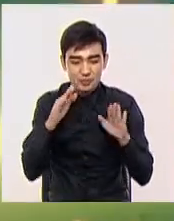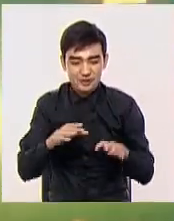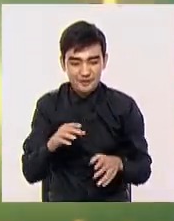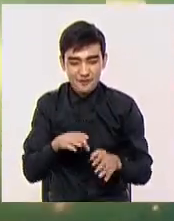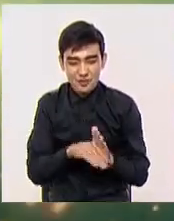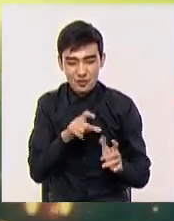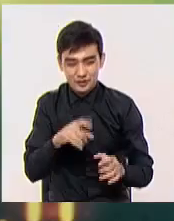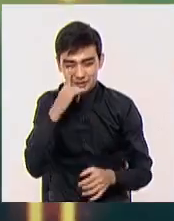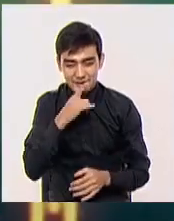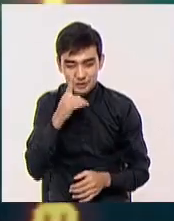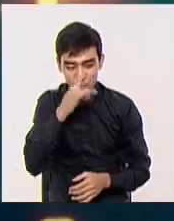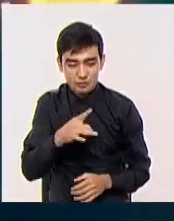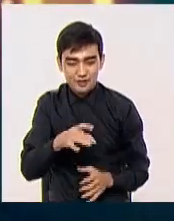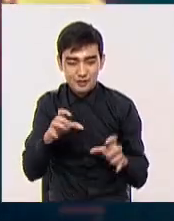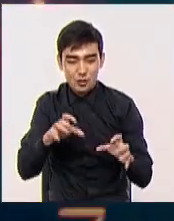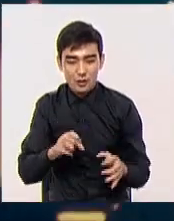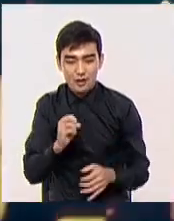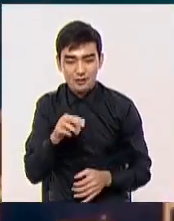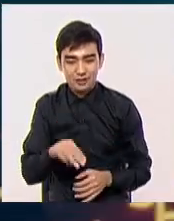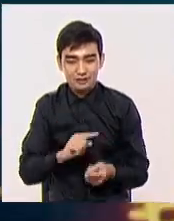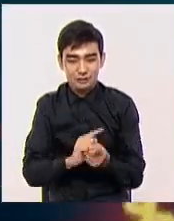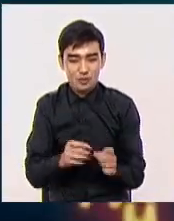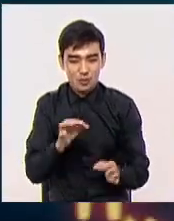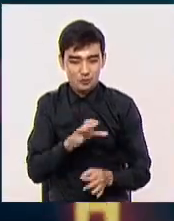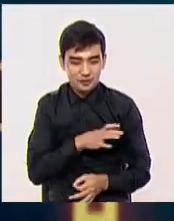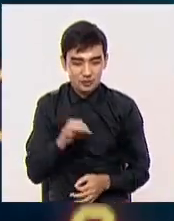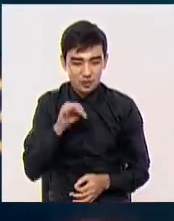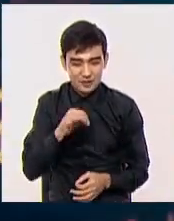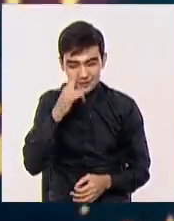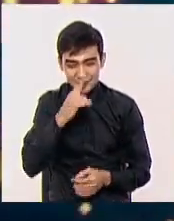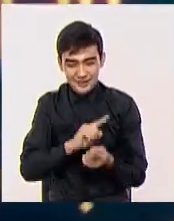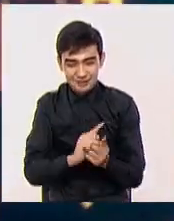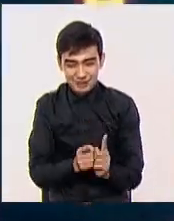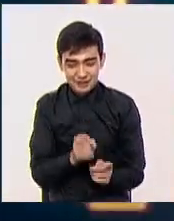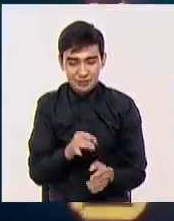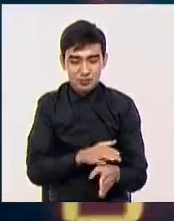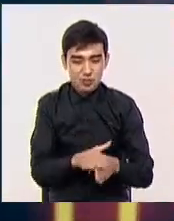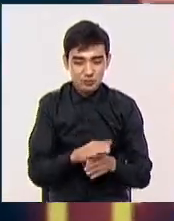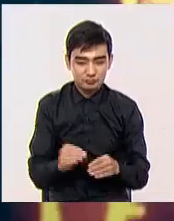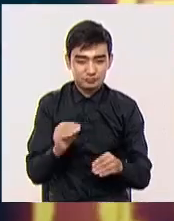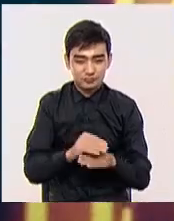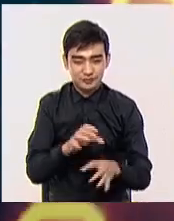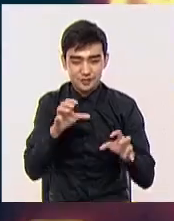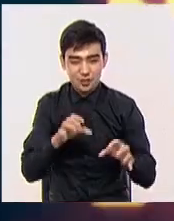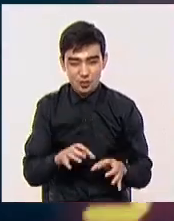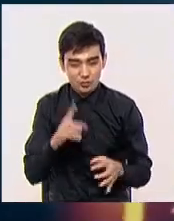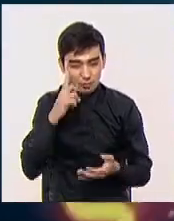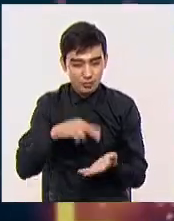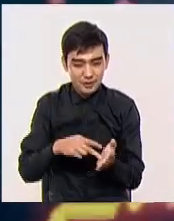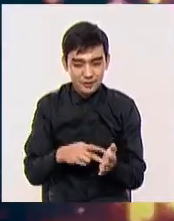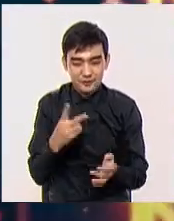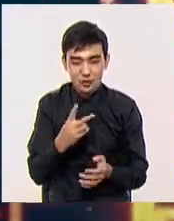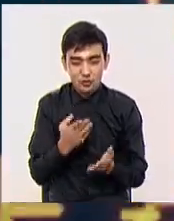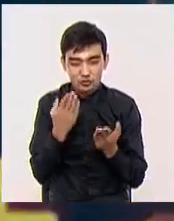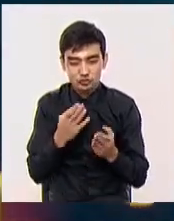Қазақстан Республикасының кейбір заңнамалық актілеріне көрнекі ақпарат мәселелері бойынша өзгерістер мен толықтырулар енгізу туралы заңының жобасын екінші